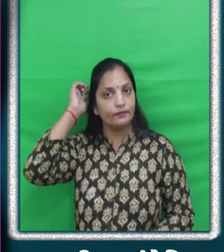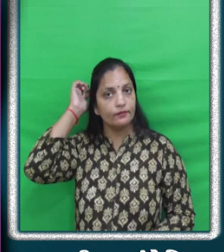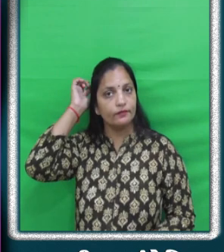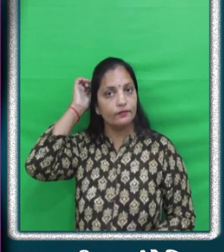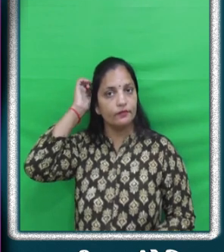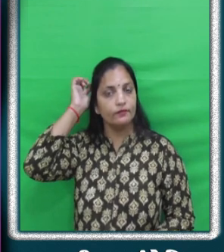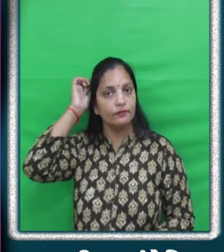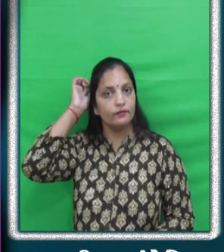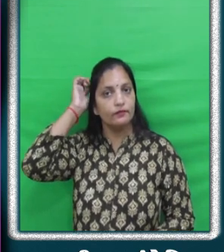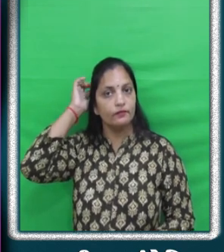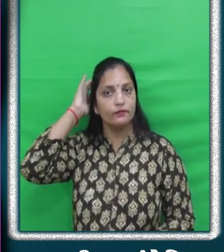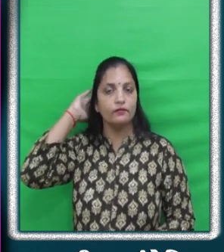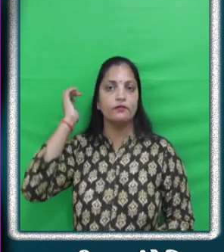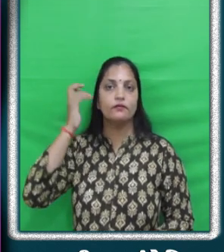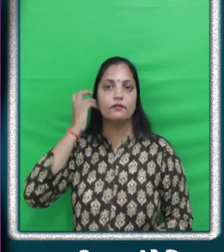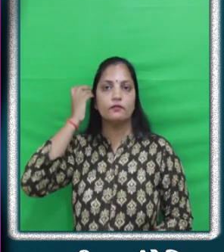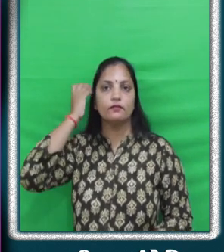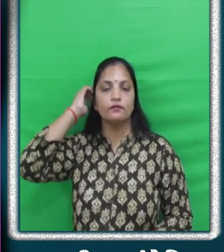સમજાય છે।